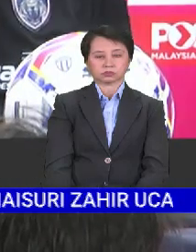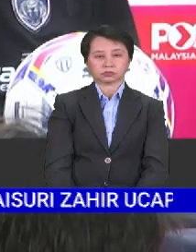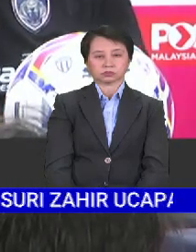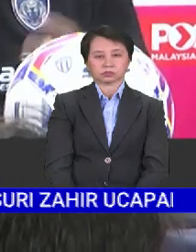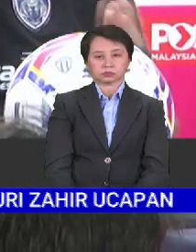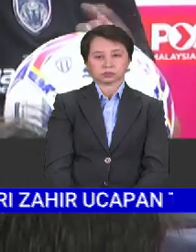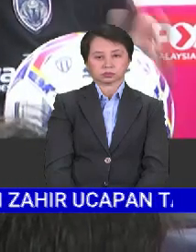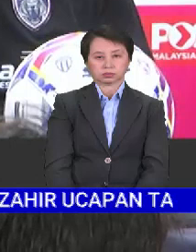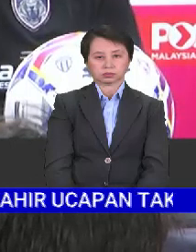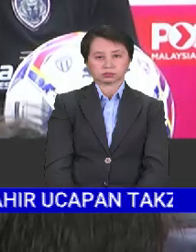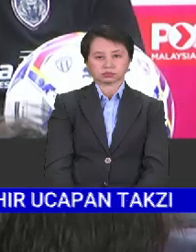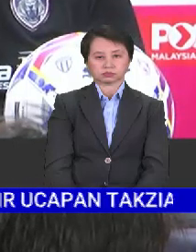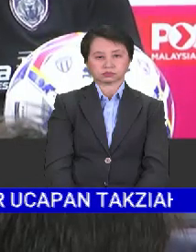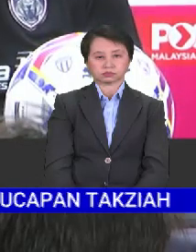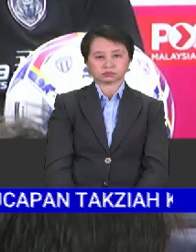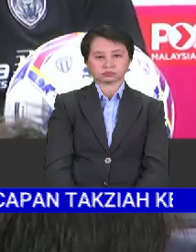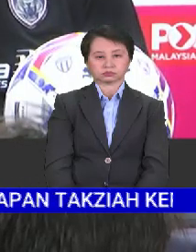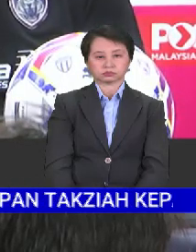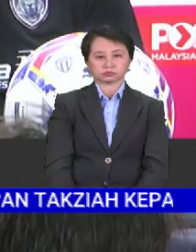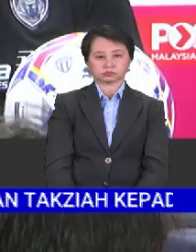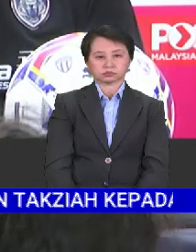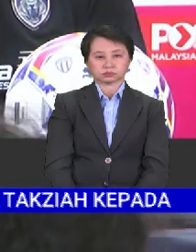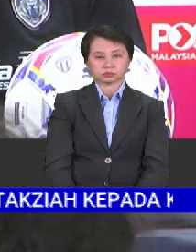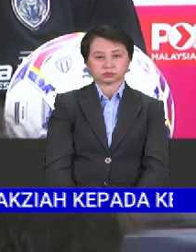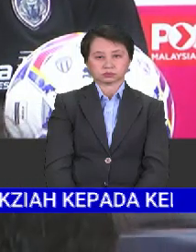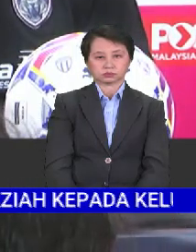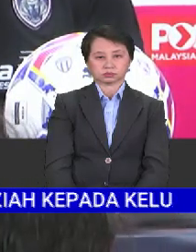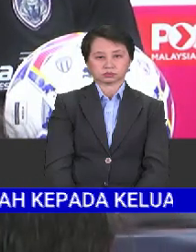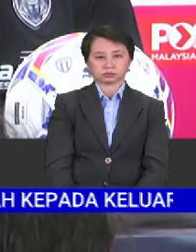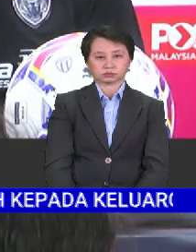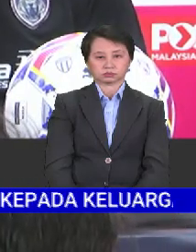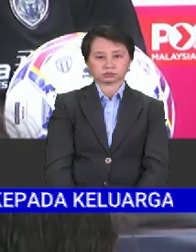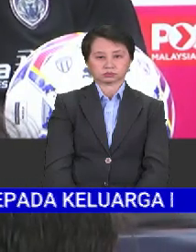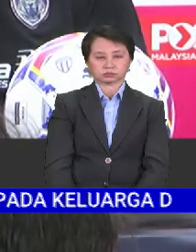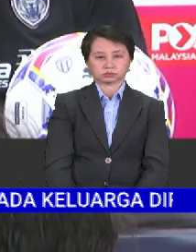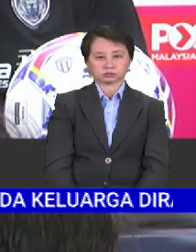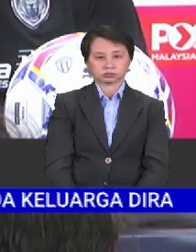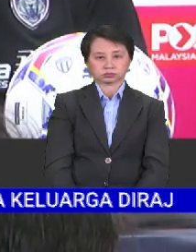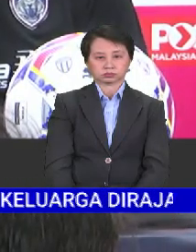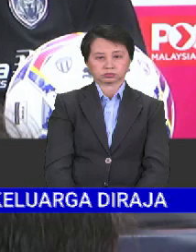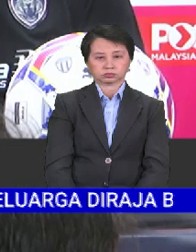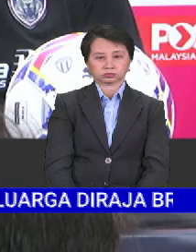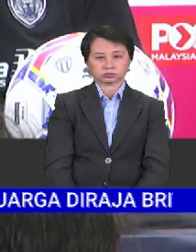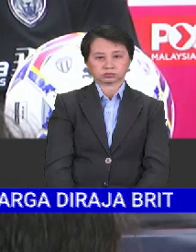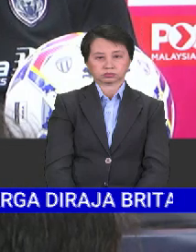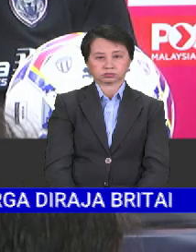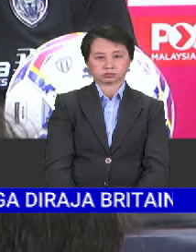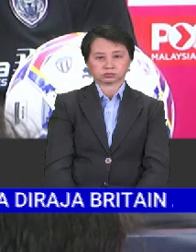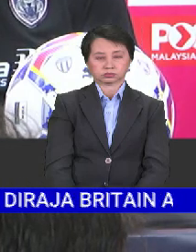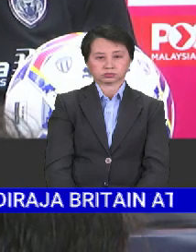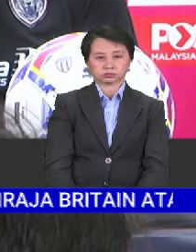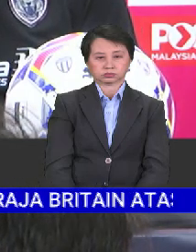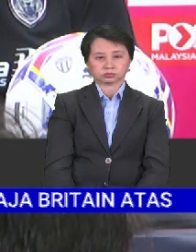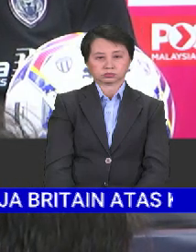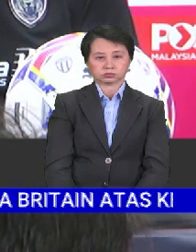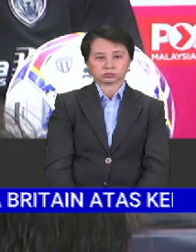de los jugadores, siempre sabemos que tenemos que dar más y mañana vamos a entrar acá tratando de dejarlo todo y llevarnos